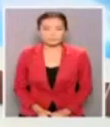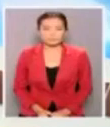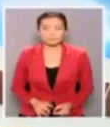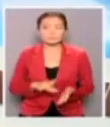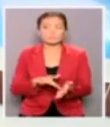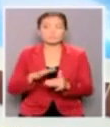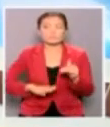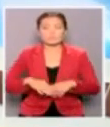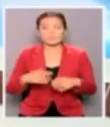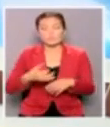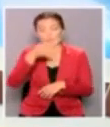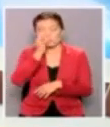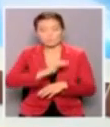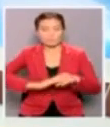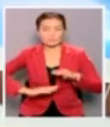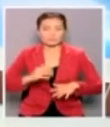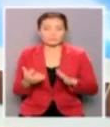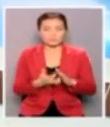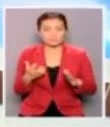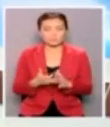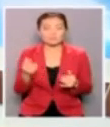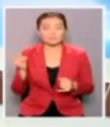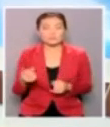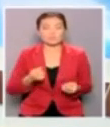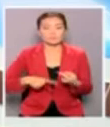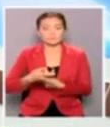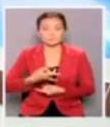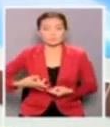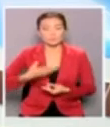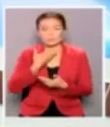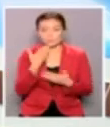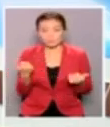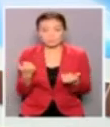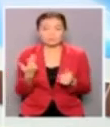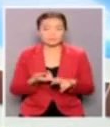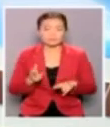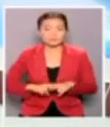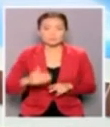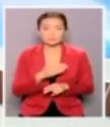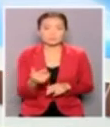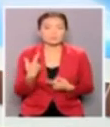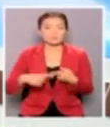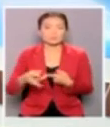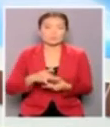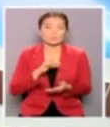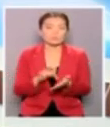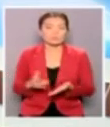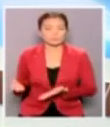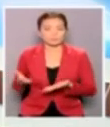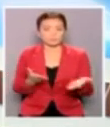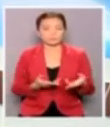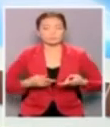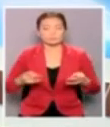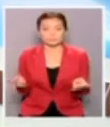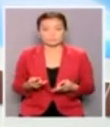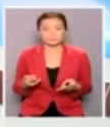Туризм саласында білікті мамандар жетіспейді. Тіпті біздің өңірде жоқтың қасы. Сондықтан оларды өзге аймақтардан шақыруға